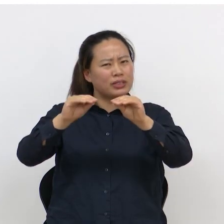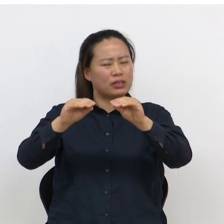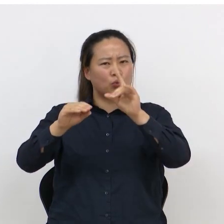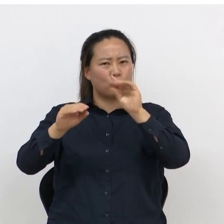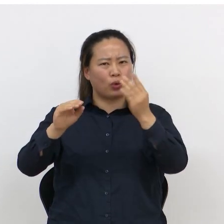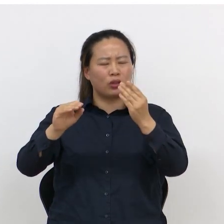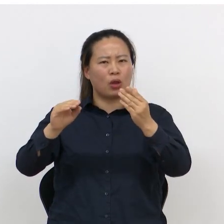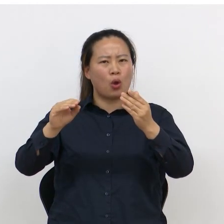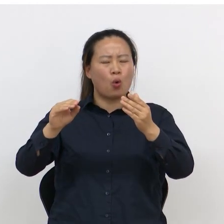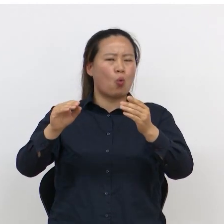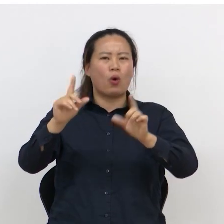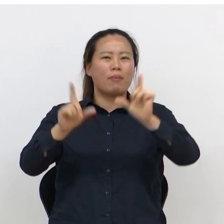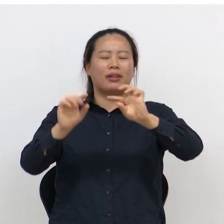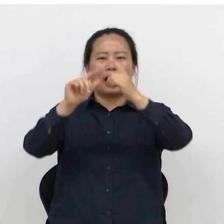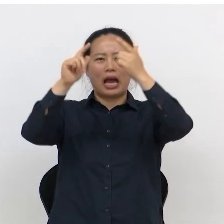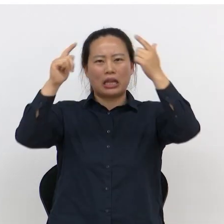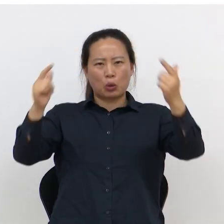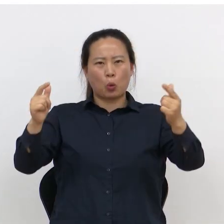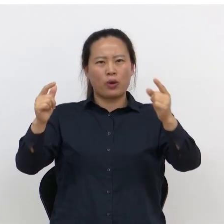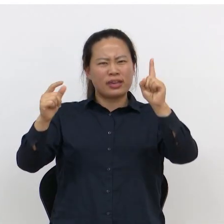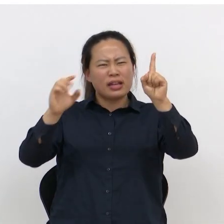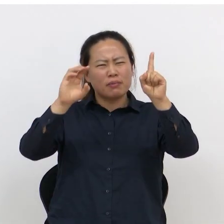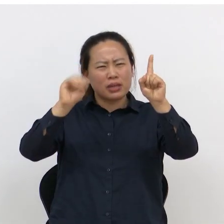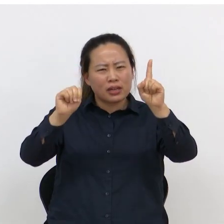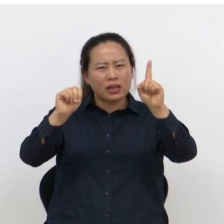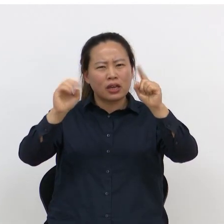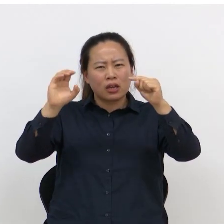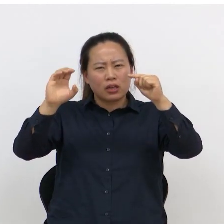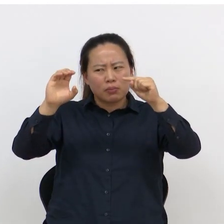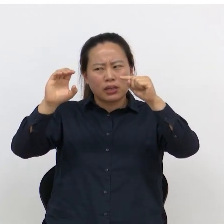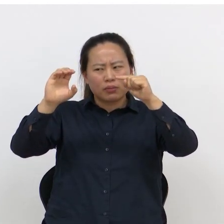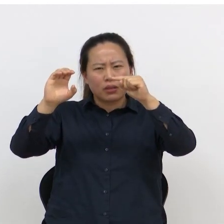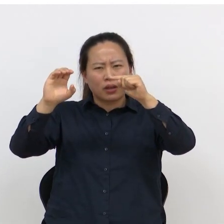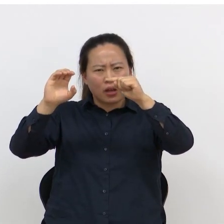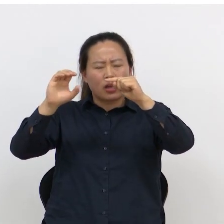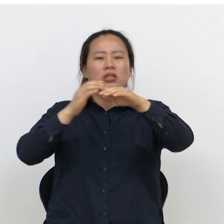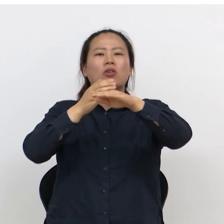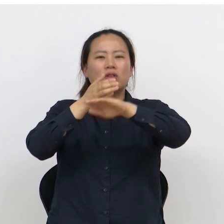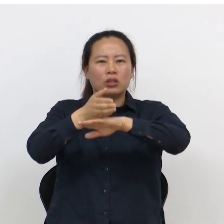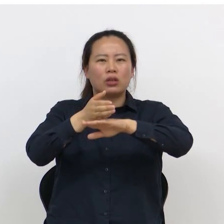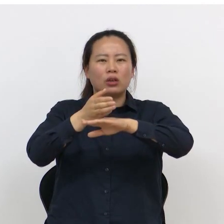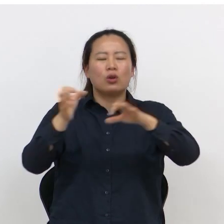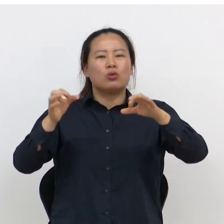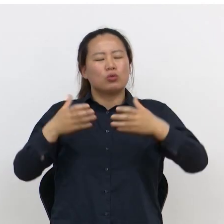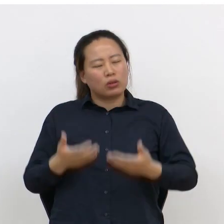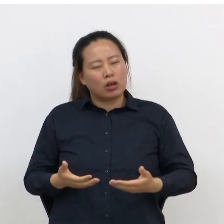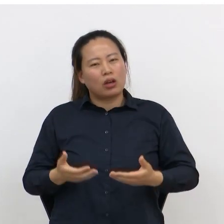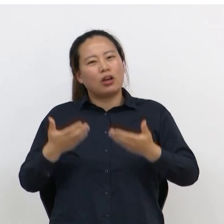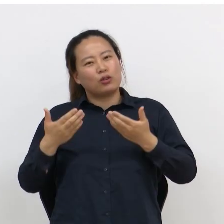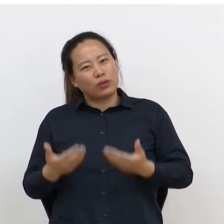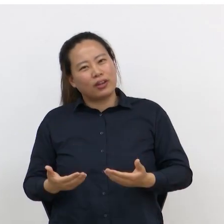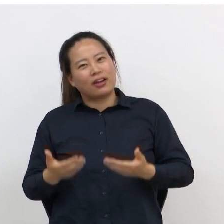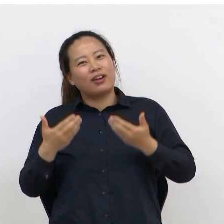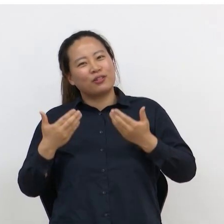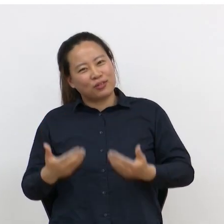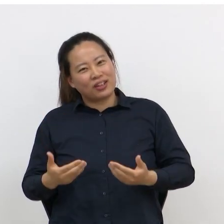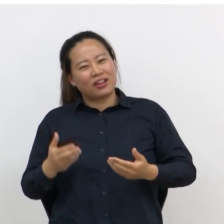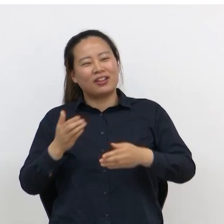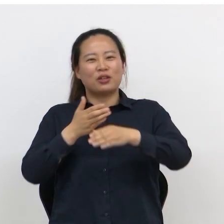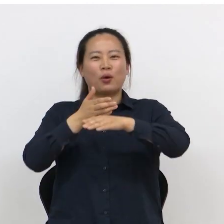한 1mm 밀어놓고 잠시 쉬고 1mm 밀어놓고 잠시 쉬고 그러고 있는 중입니다 지금.